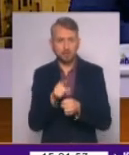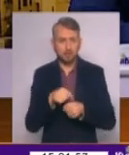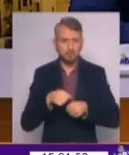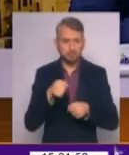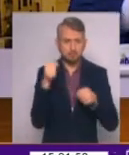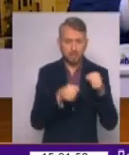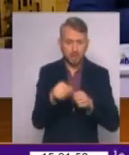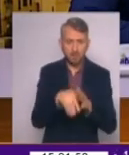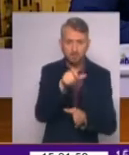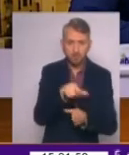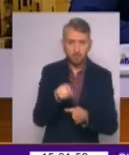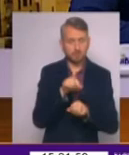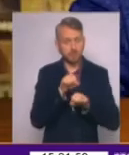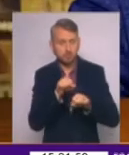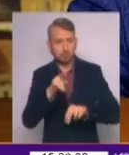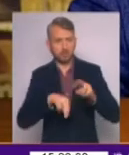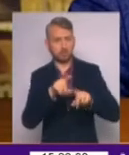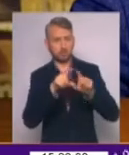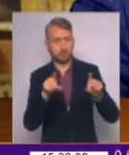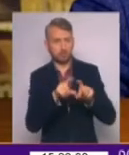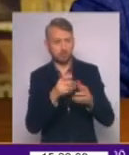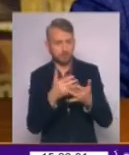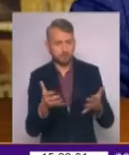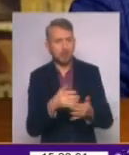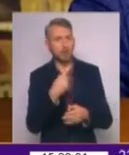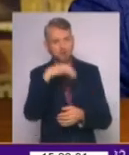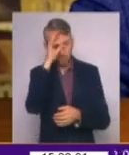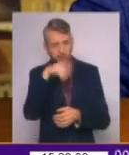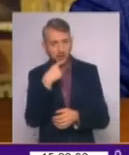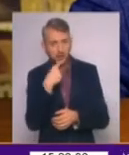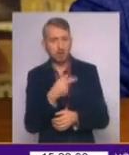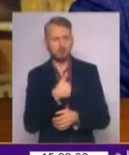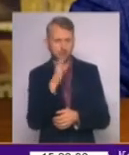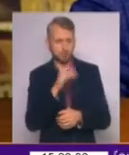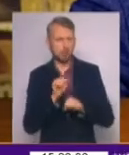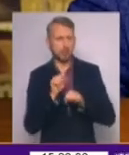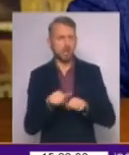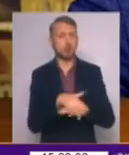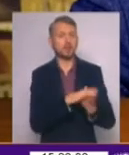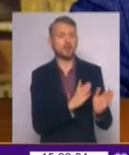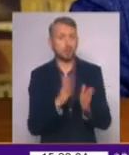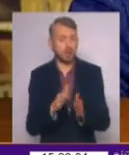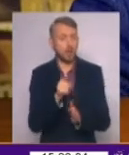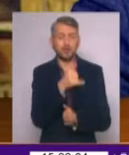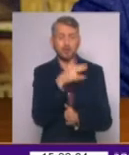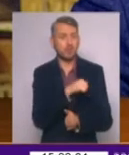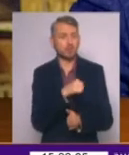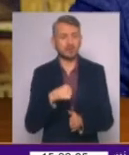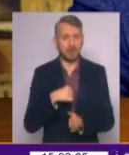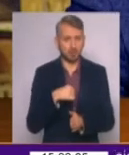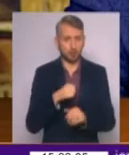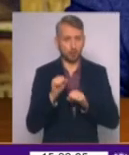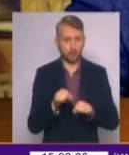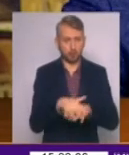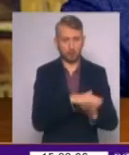виборців, ви кришуєте забудову і так далі. Поліція каже, вони кажуть, ми будемо охороняти громадський порядок. Вони не можуть самі охороняти громадський порядок. Вони